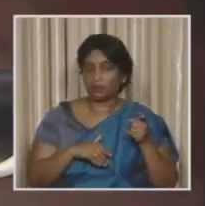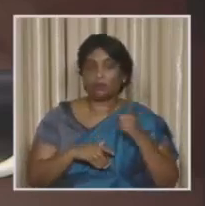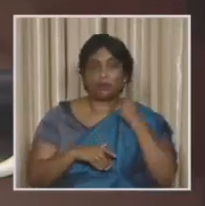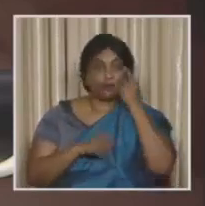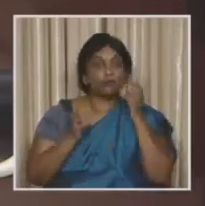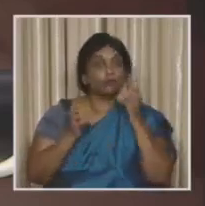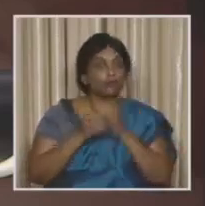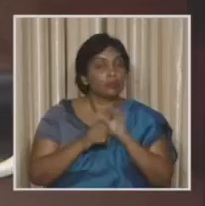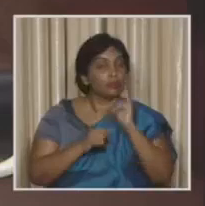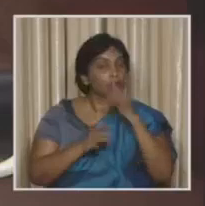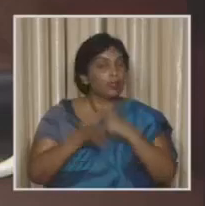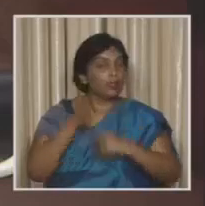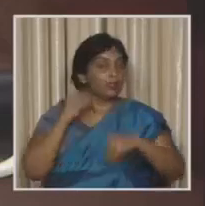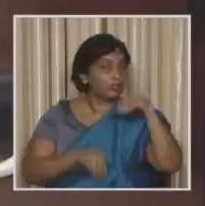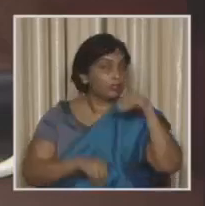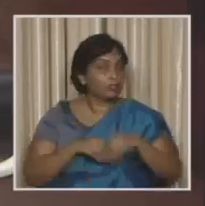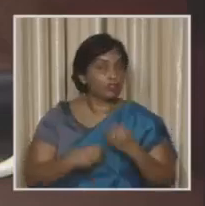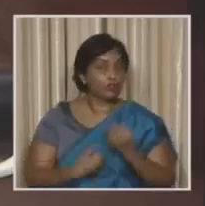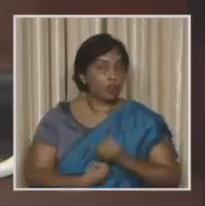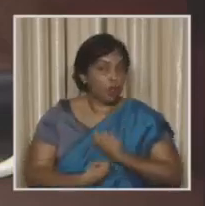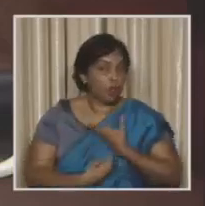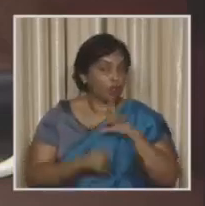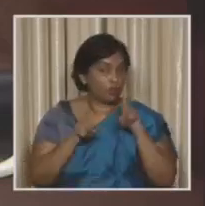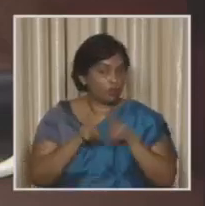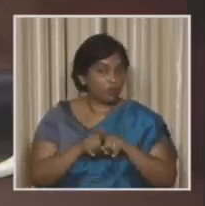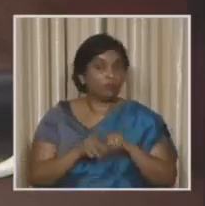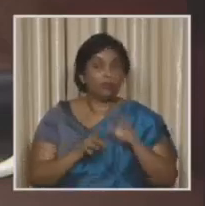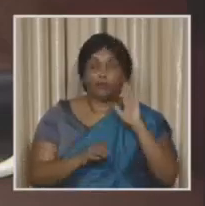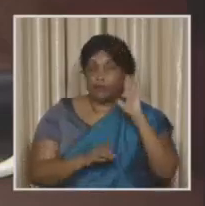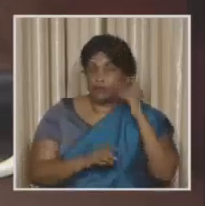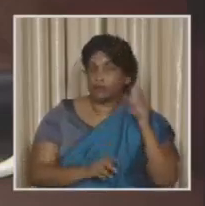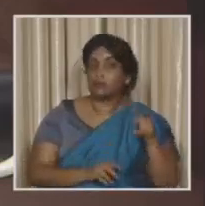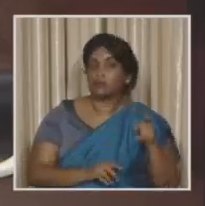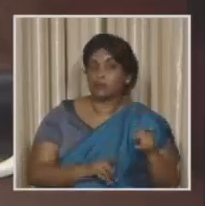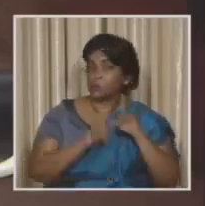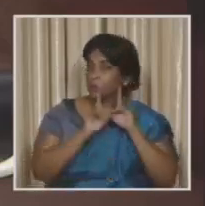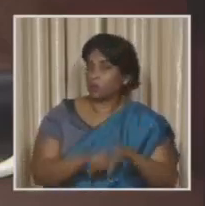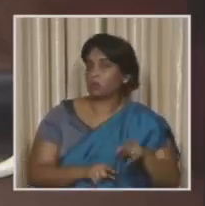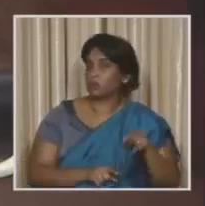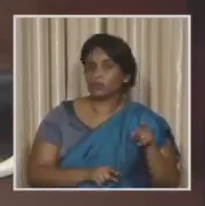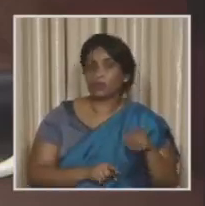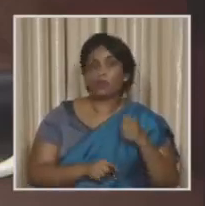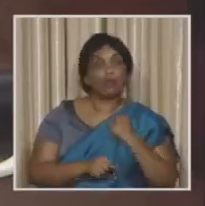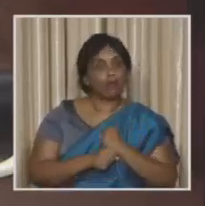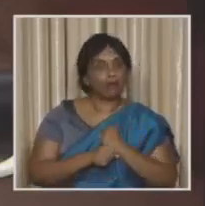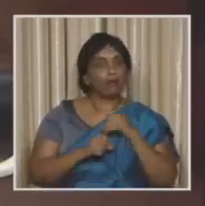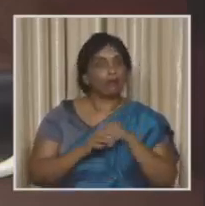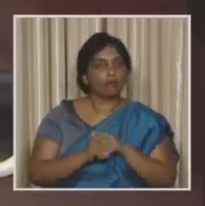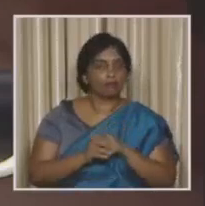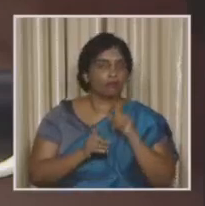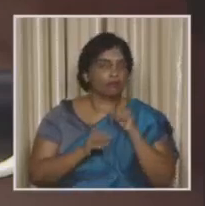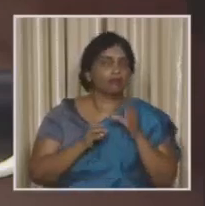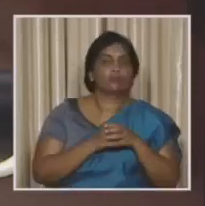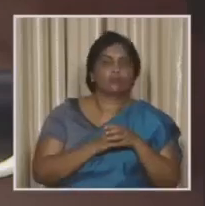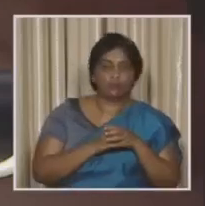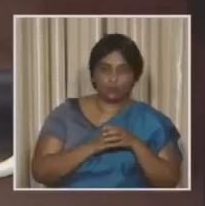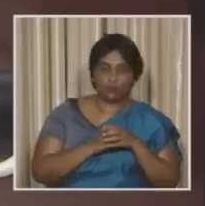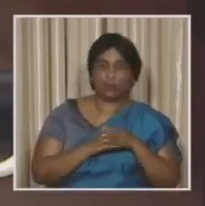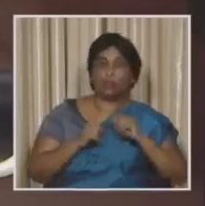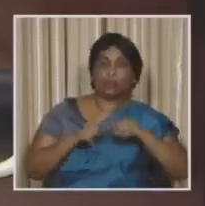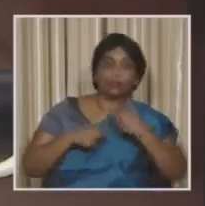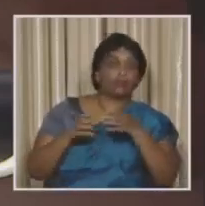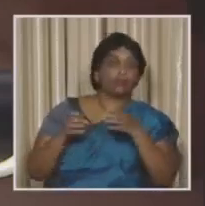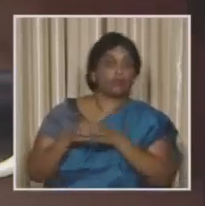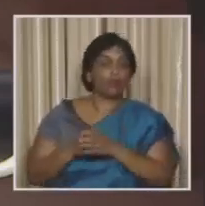Budhiyan saya yang desa panlu wuman awak win, visiisim, mihim, andu ini kapar suik. Tawar